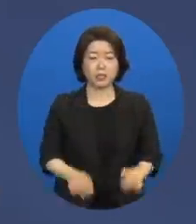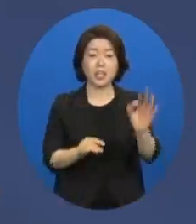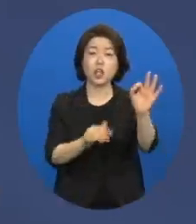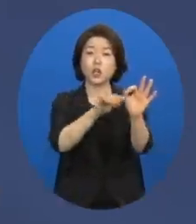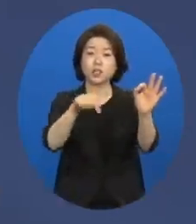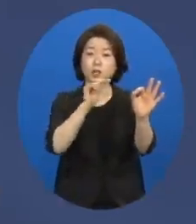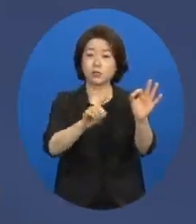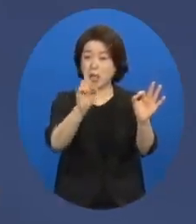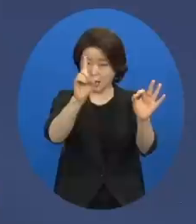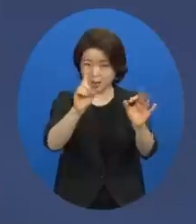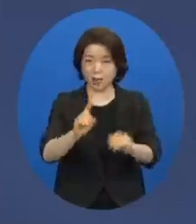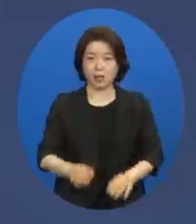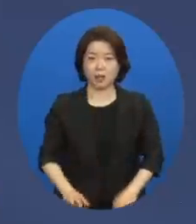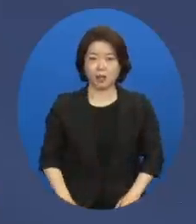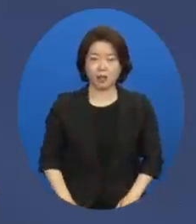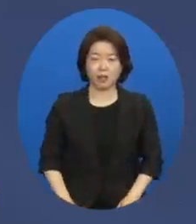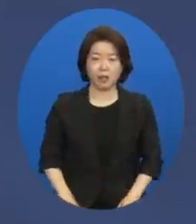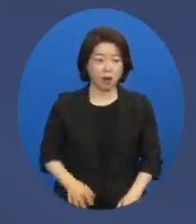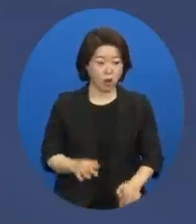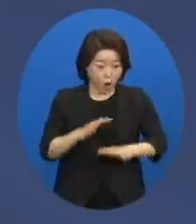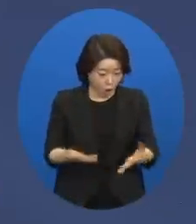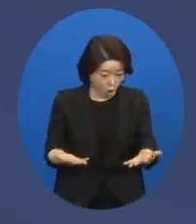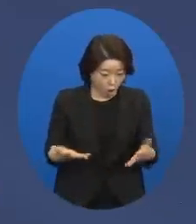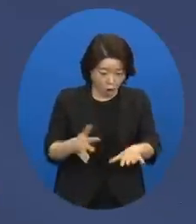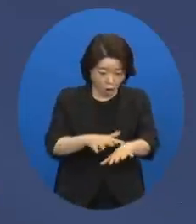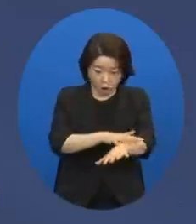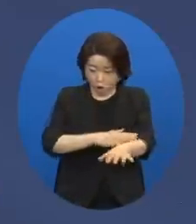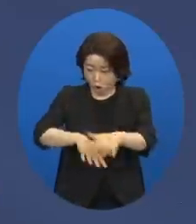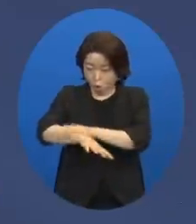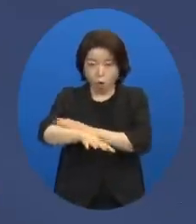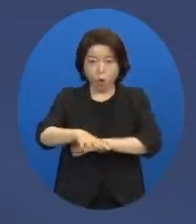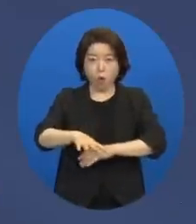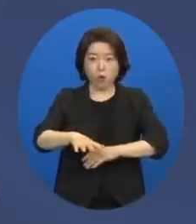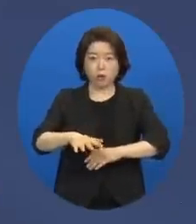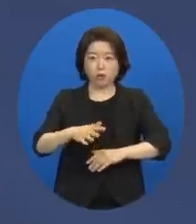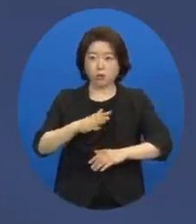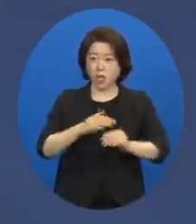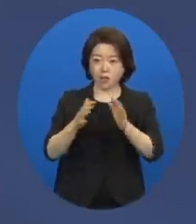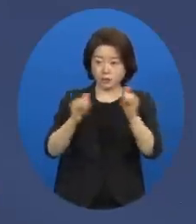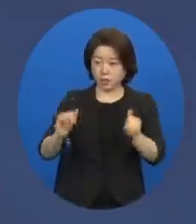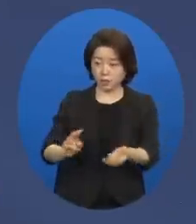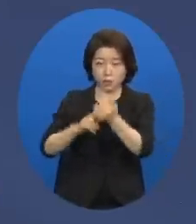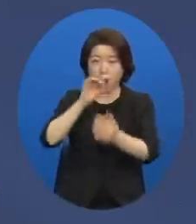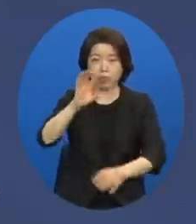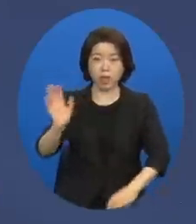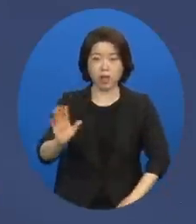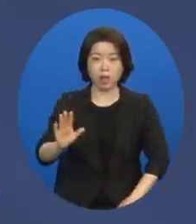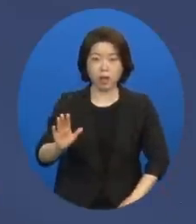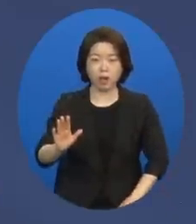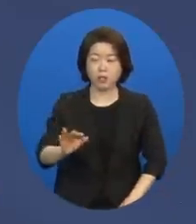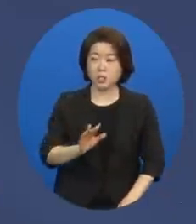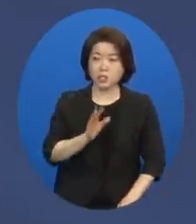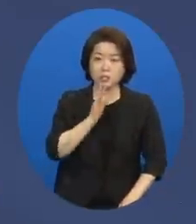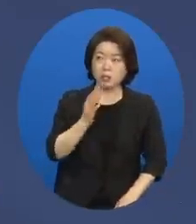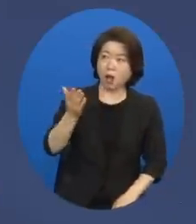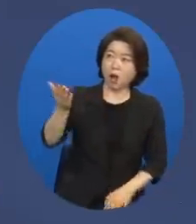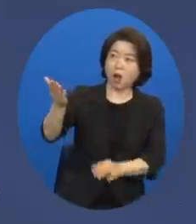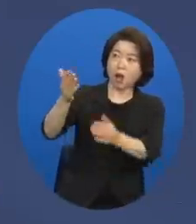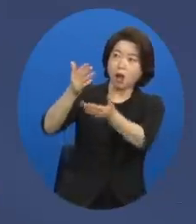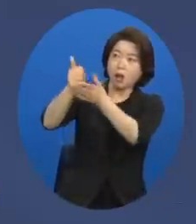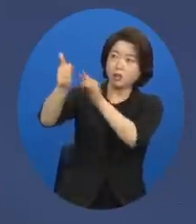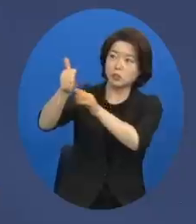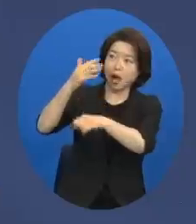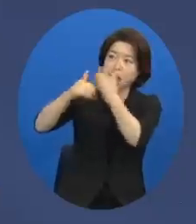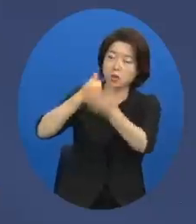사람만 소설치게 놀라는 거예요. 이건 지금 사람으로 일어날 일이 아닌데 이거 진짜 저분이